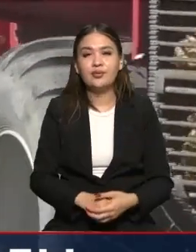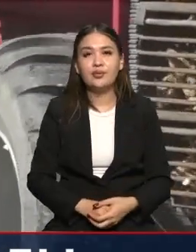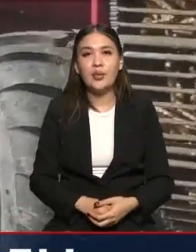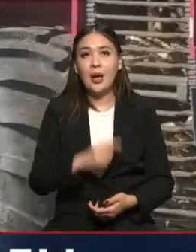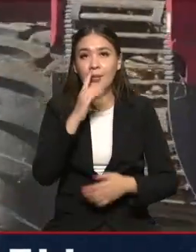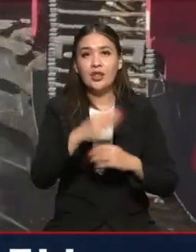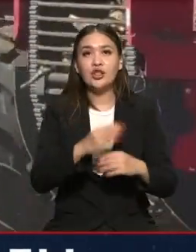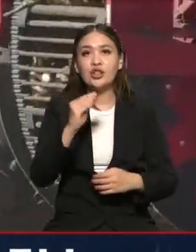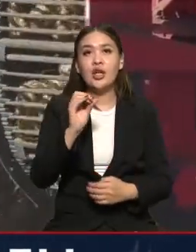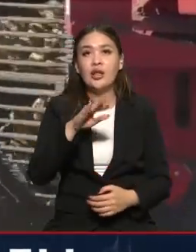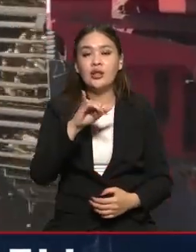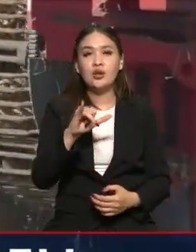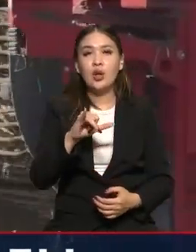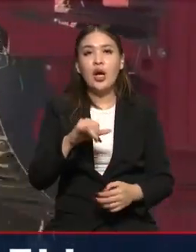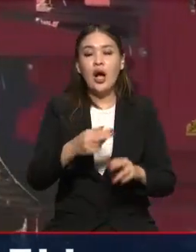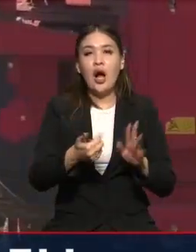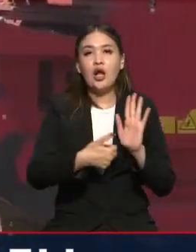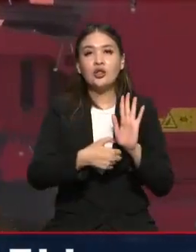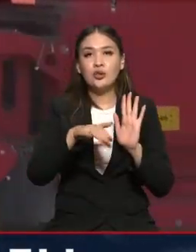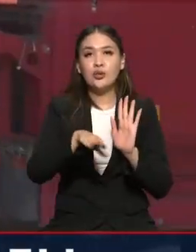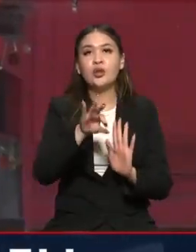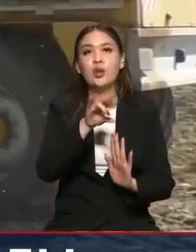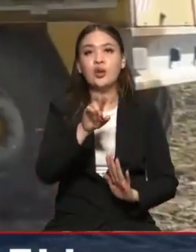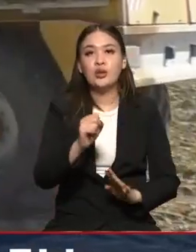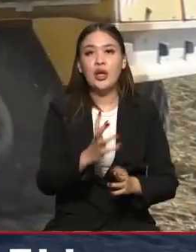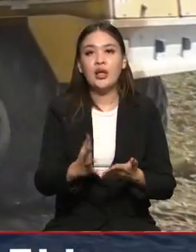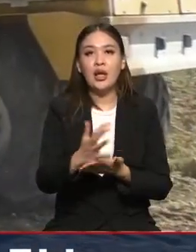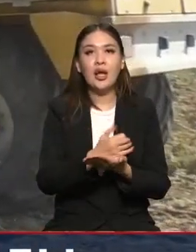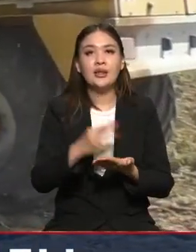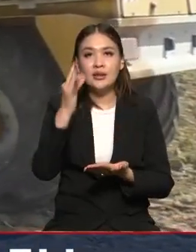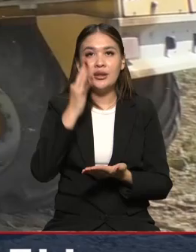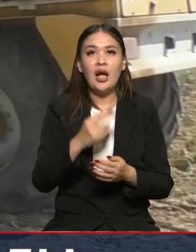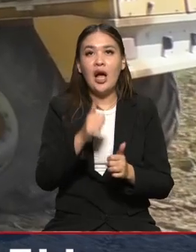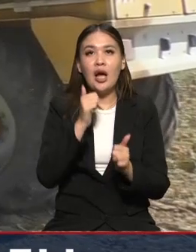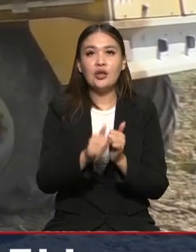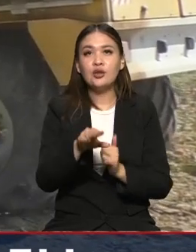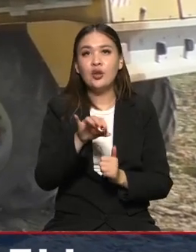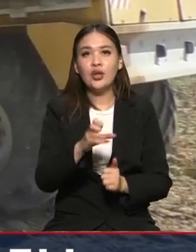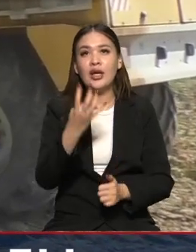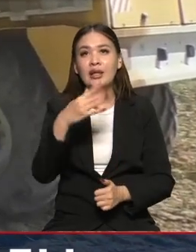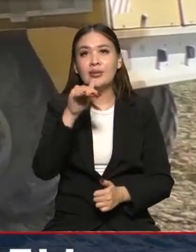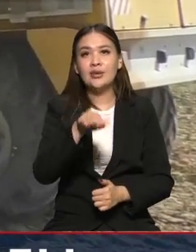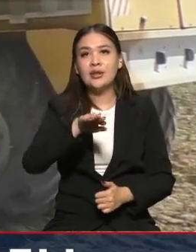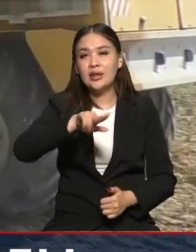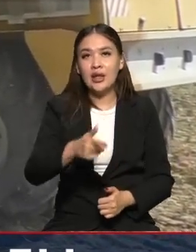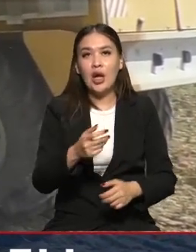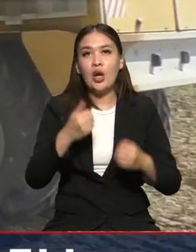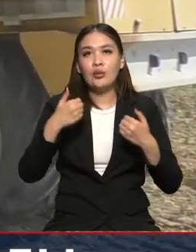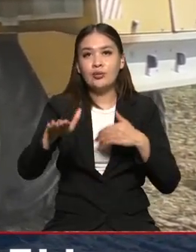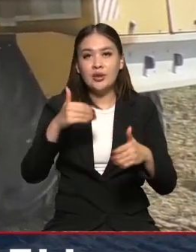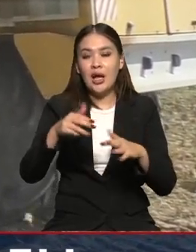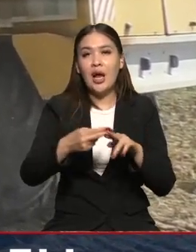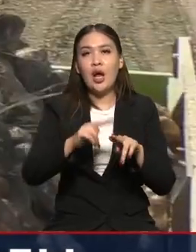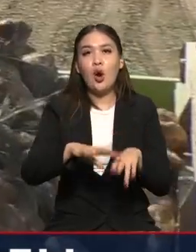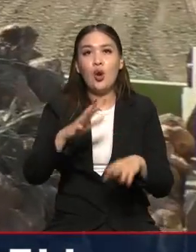Биыл жетісулық диқандар 600 мың тоннадан аса тәтті түбір жинамақ. Қазір өнімнің әр тоннасын 40 мың теңгеден өткізіп жатыр. Зауыт 15 мың